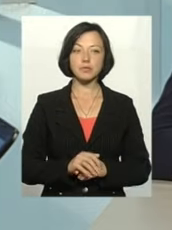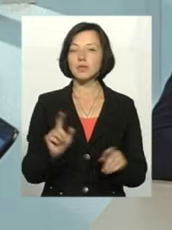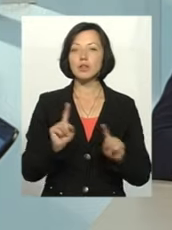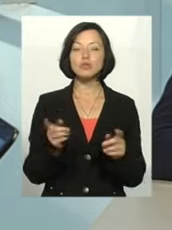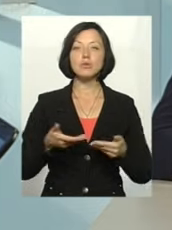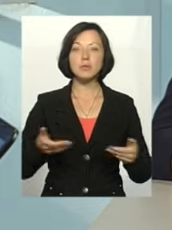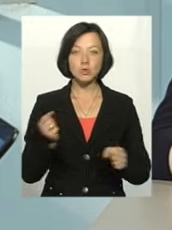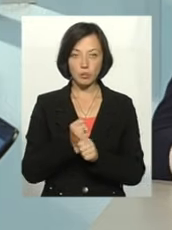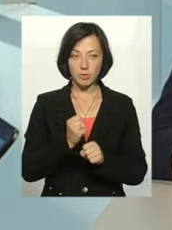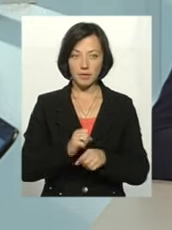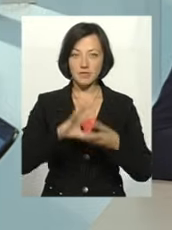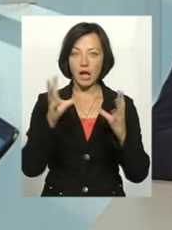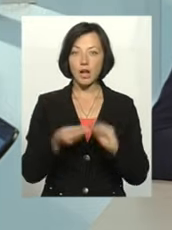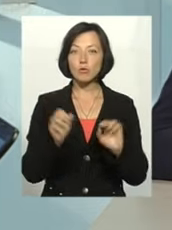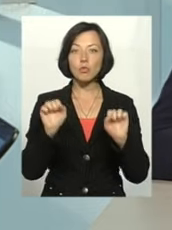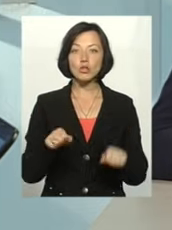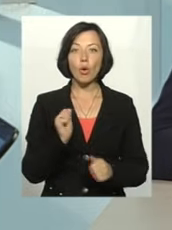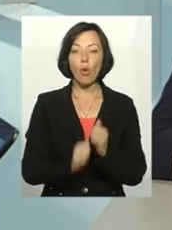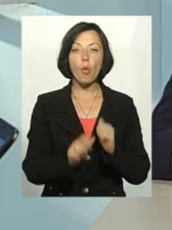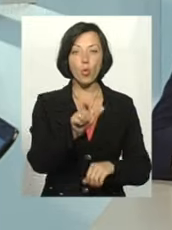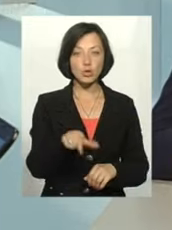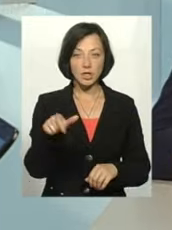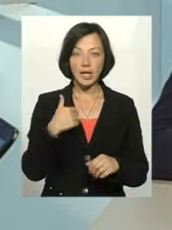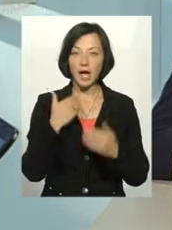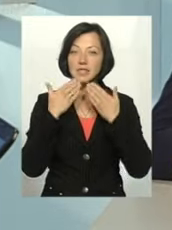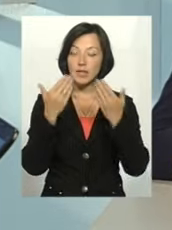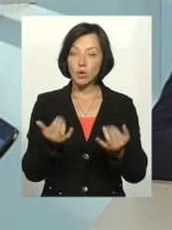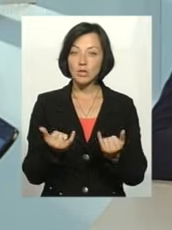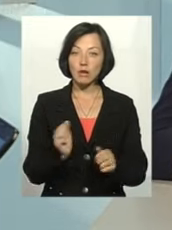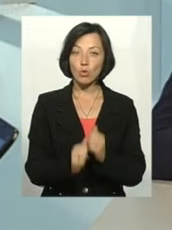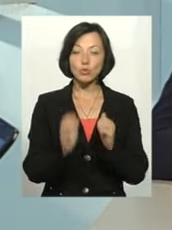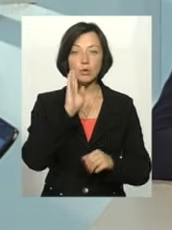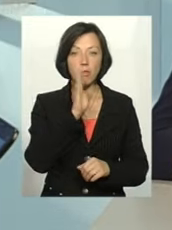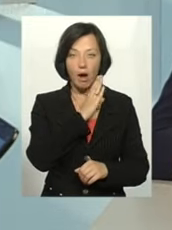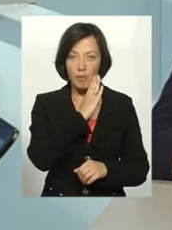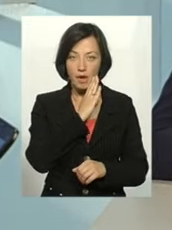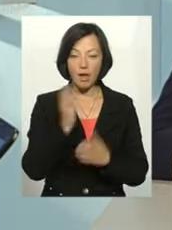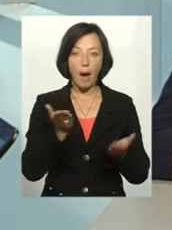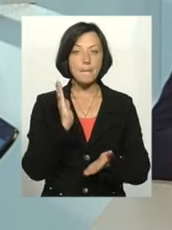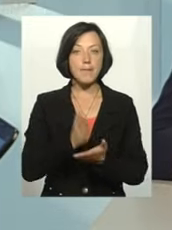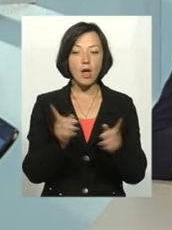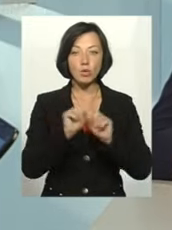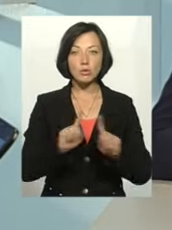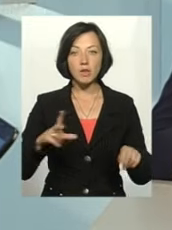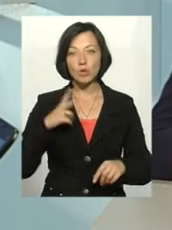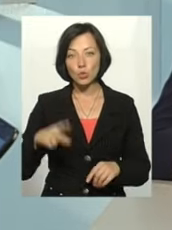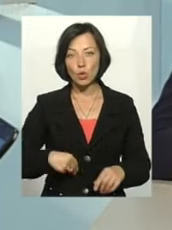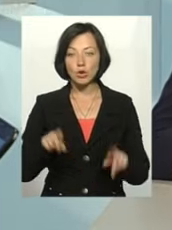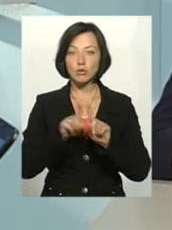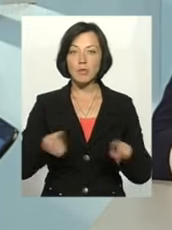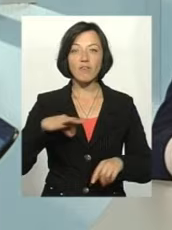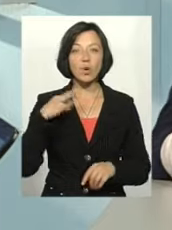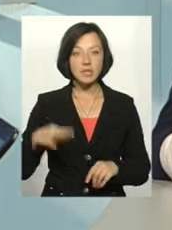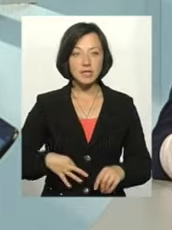зробили для них? Тобто, що взагалі може зробити кожен? Я звертаюся зараз до кожної мами, яка має особливу донечку, особливого